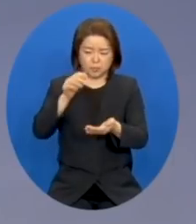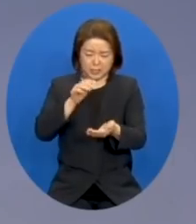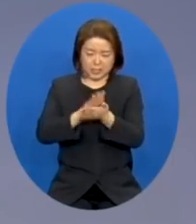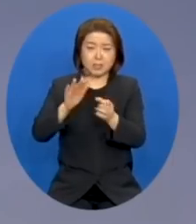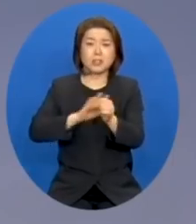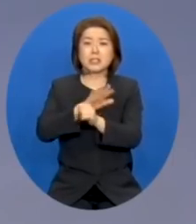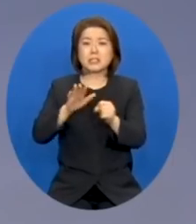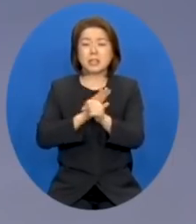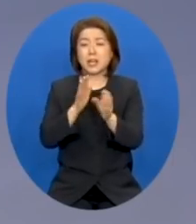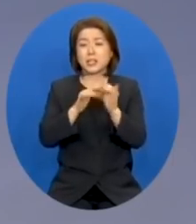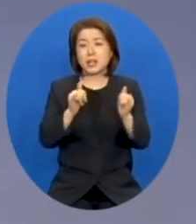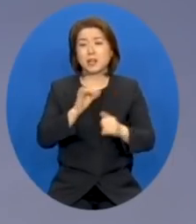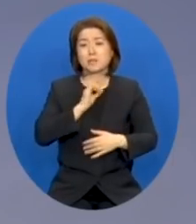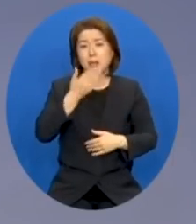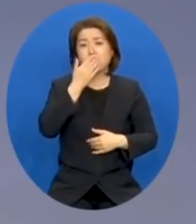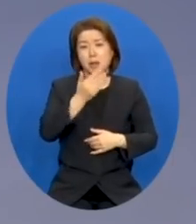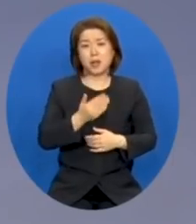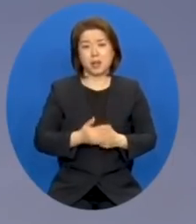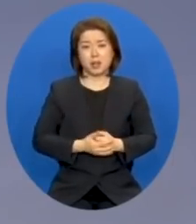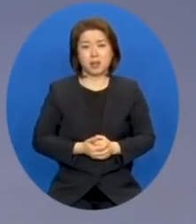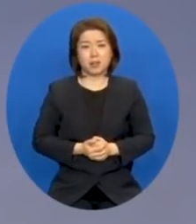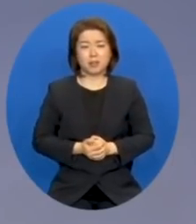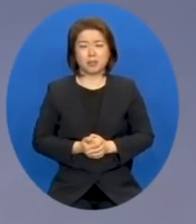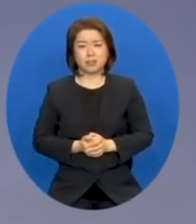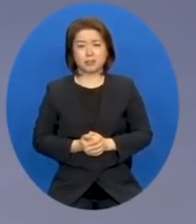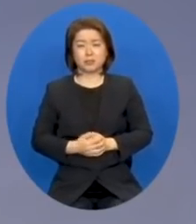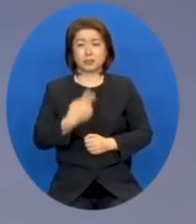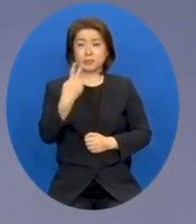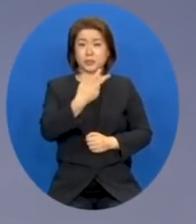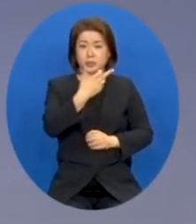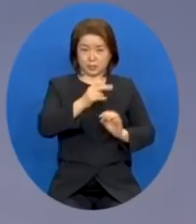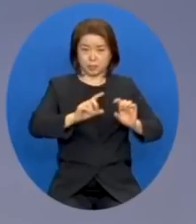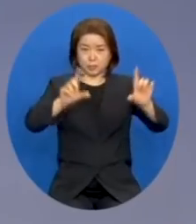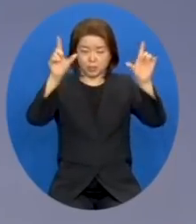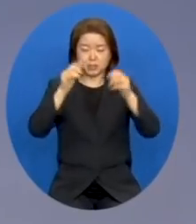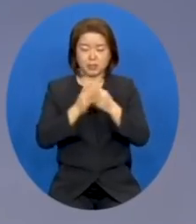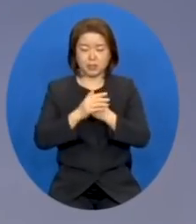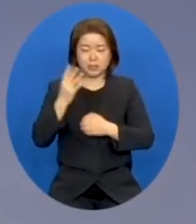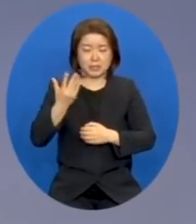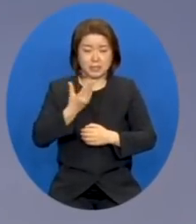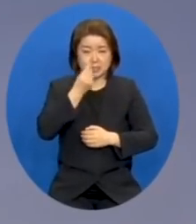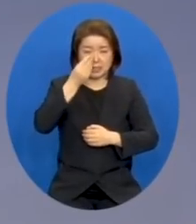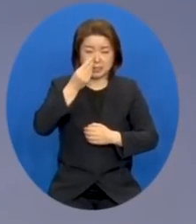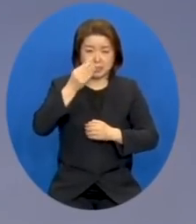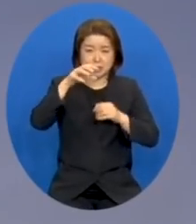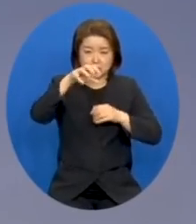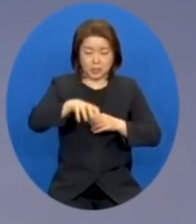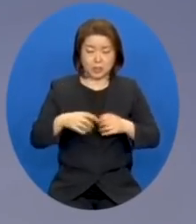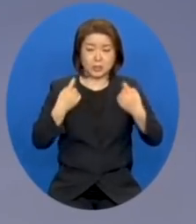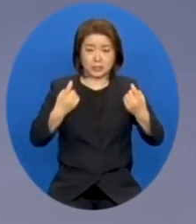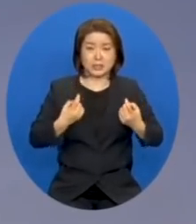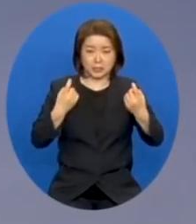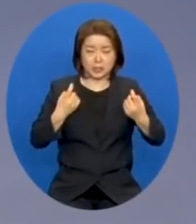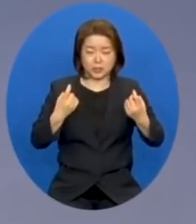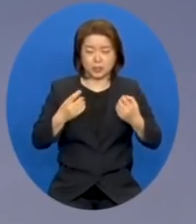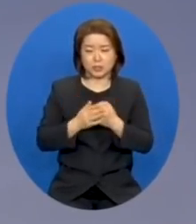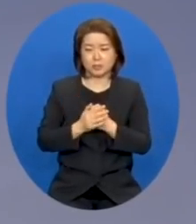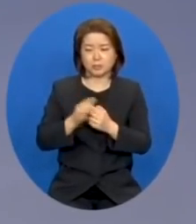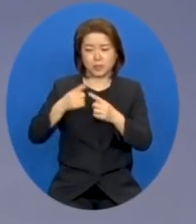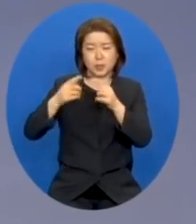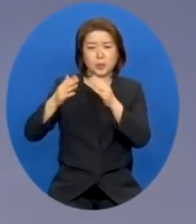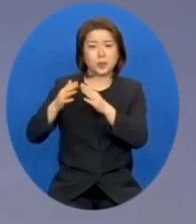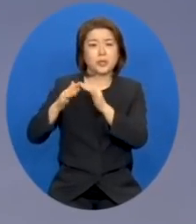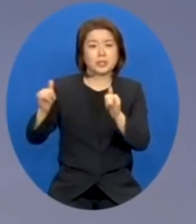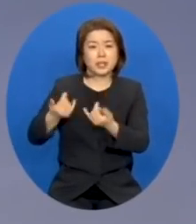사람만 그럴 수 있는 거죠 2017년에 성지순례를 교우들과 한번 갔었을 때